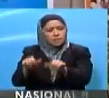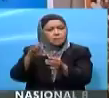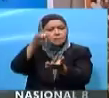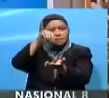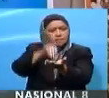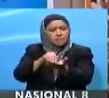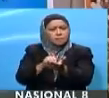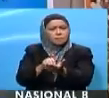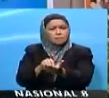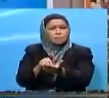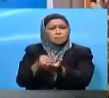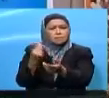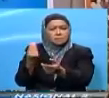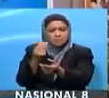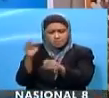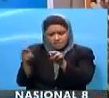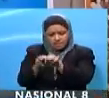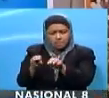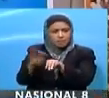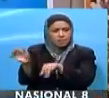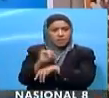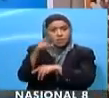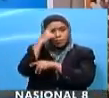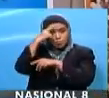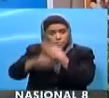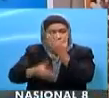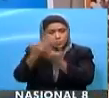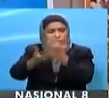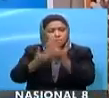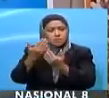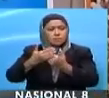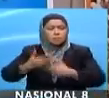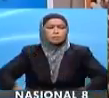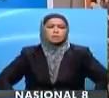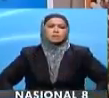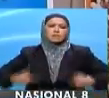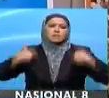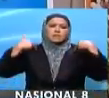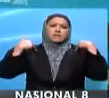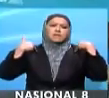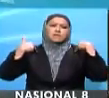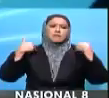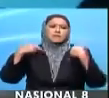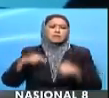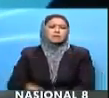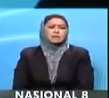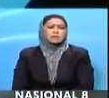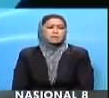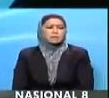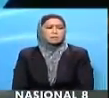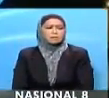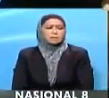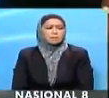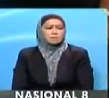seperti ini untuk memudahkan lagi kehidupan mereka.